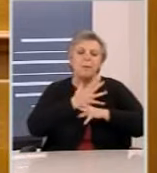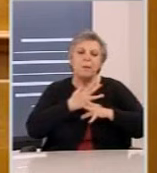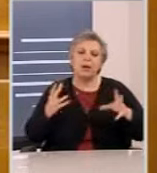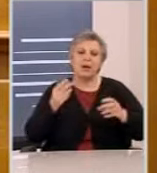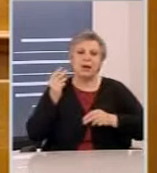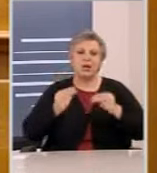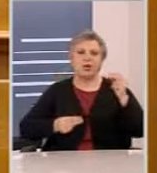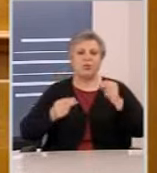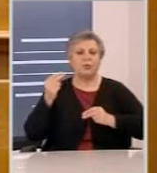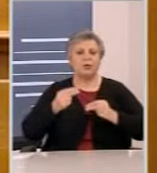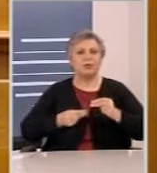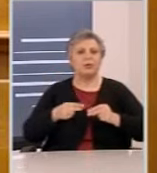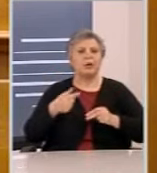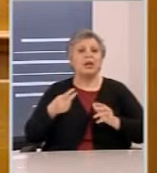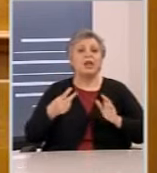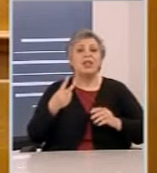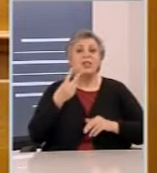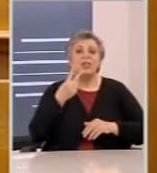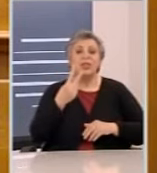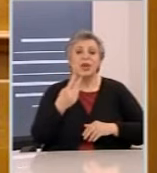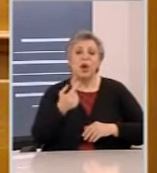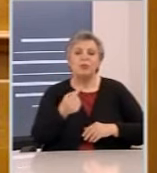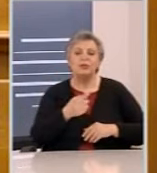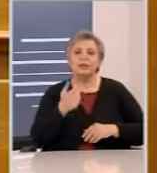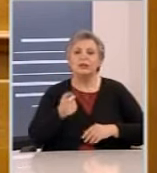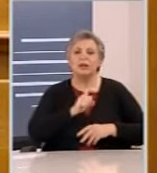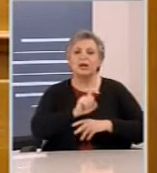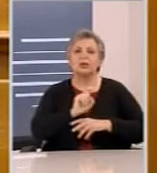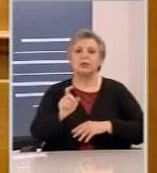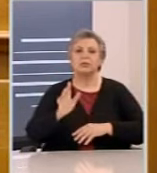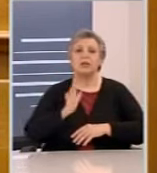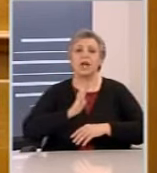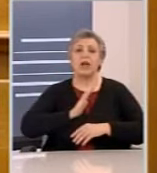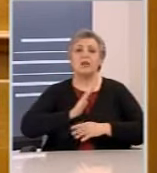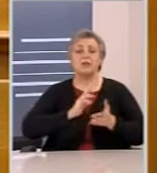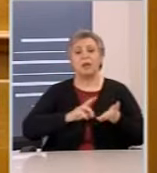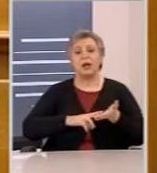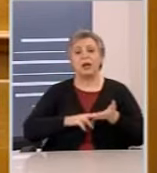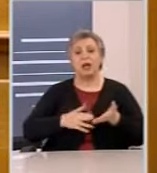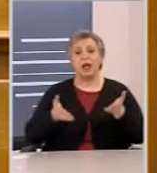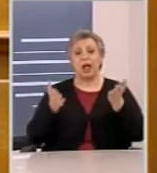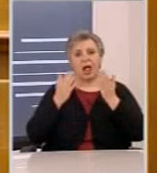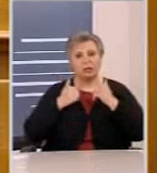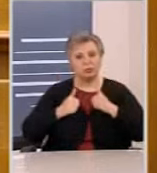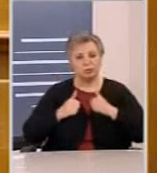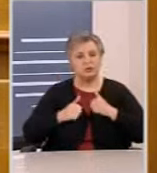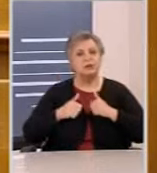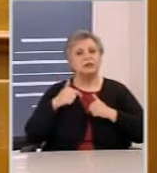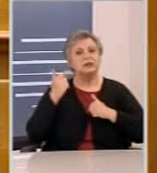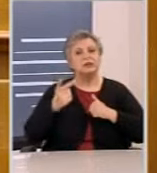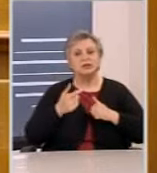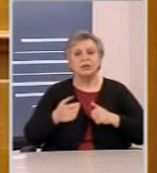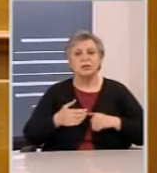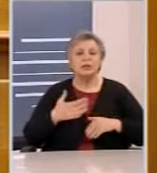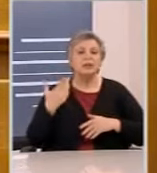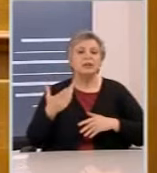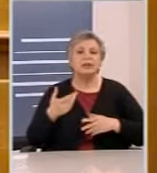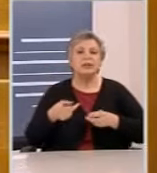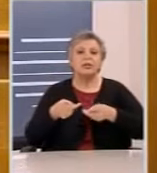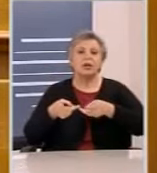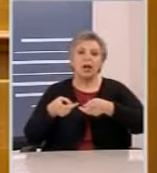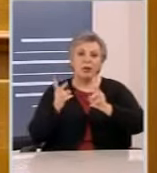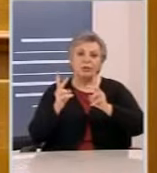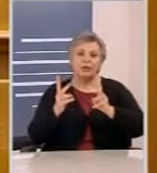πάνω από 2,5 εκατομμύρια ανθρώπους με ισότιμο και δωρεάν τρόπο στο δημόσιο σύστημα υγείας για